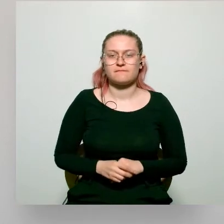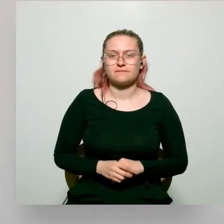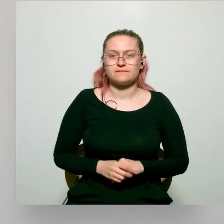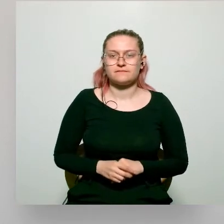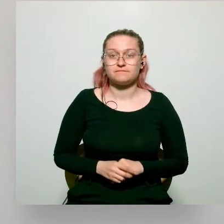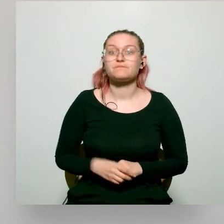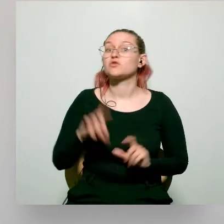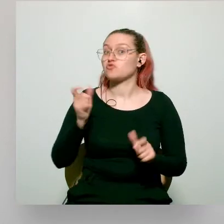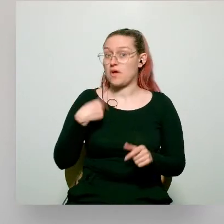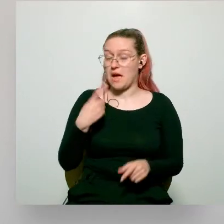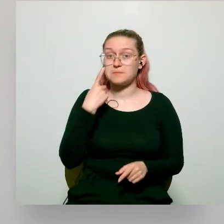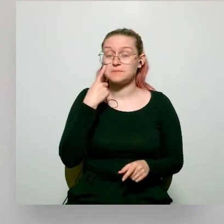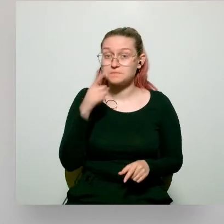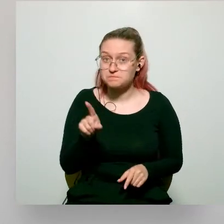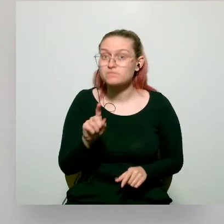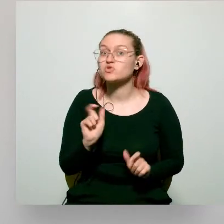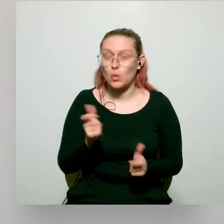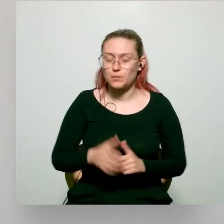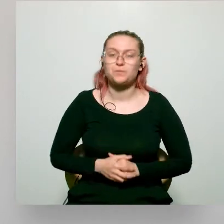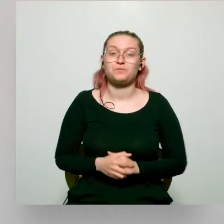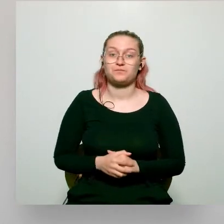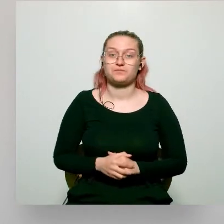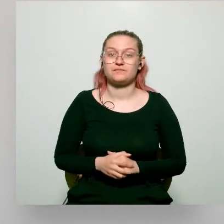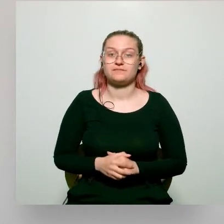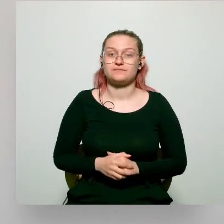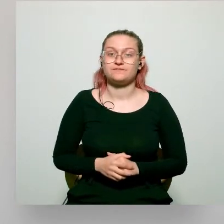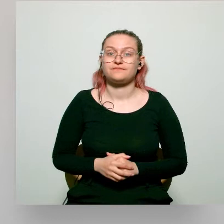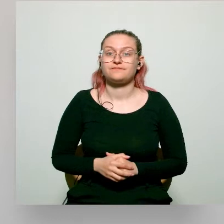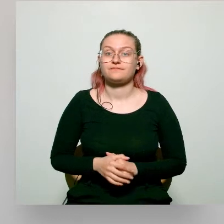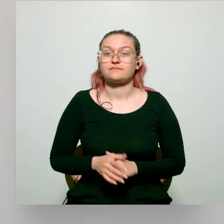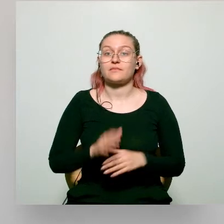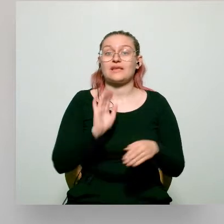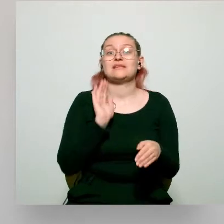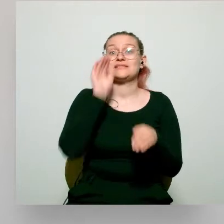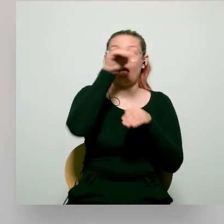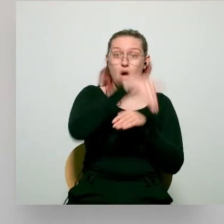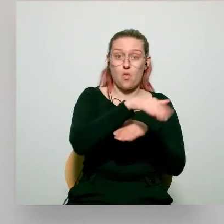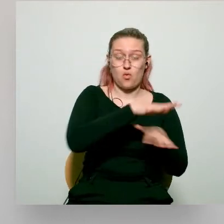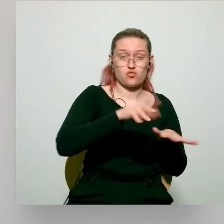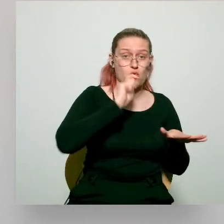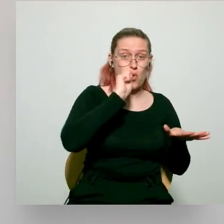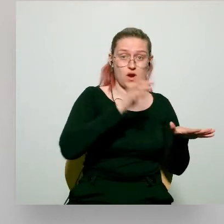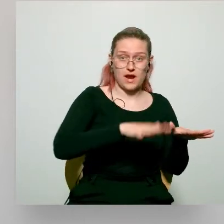spostrzeżenia, moje obserwacje były takie, że na zachodzie Ukrainy w zasadzie czytelnicy